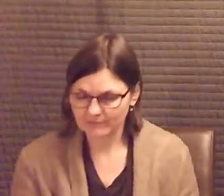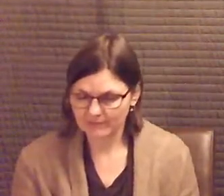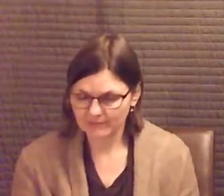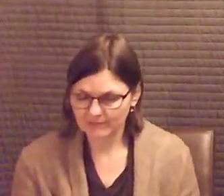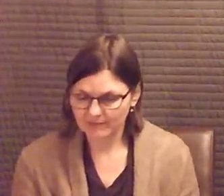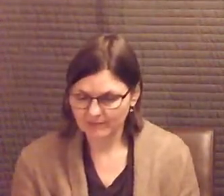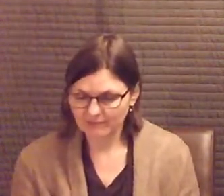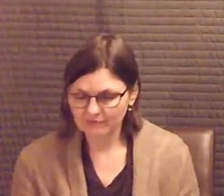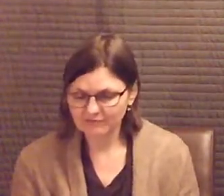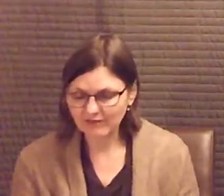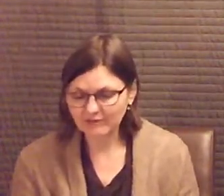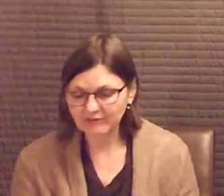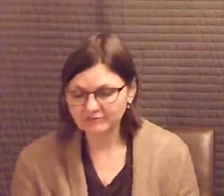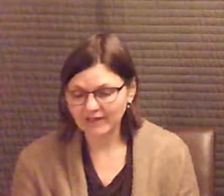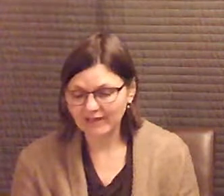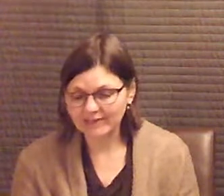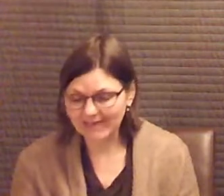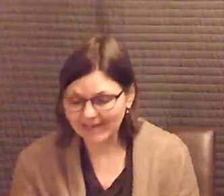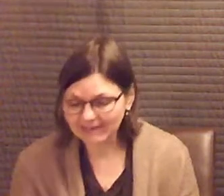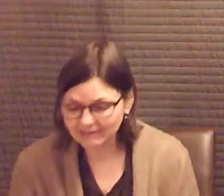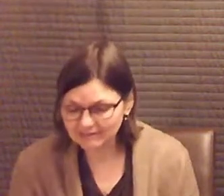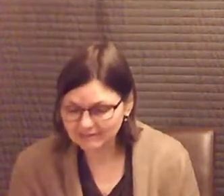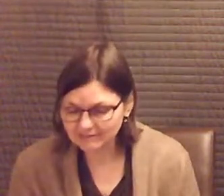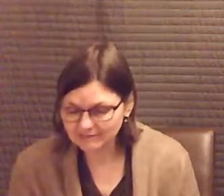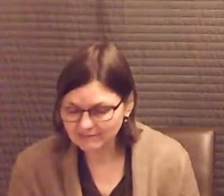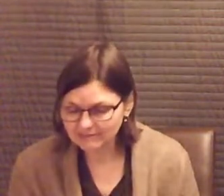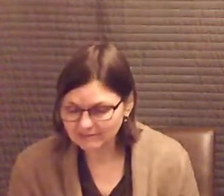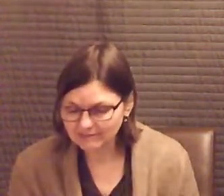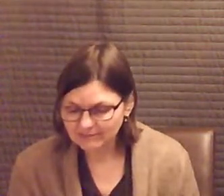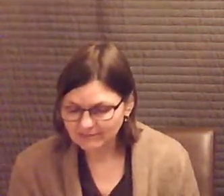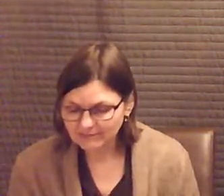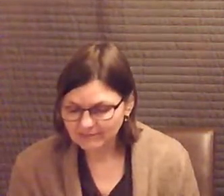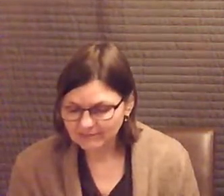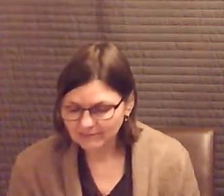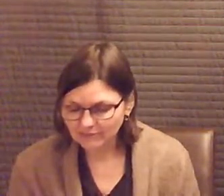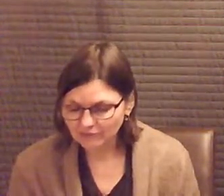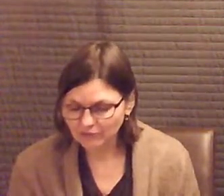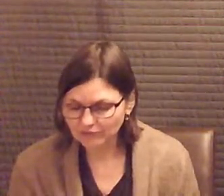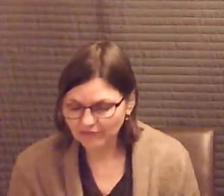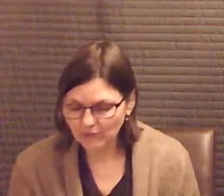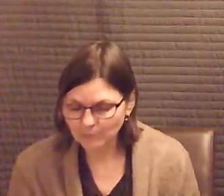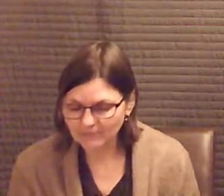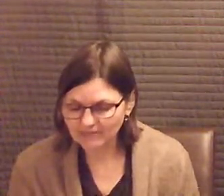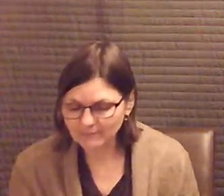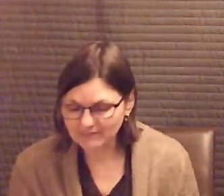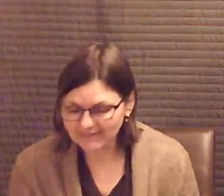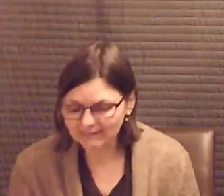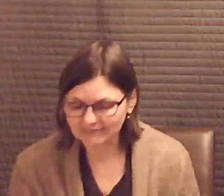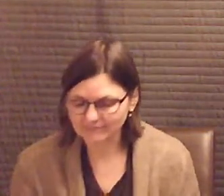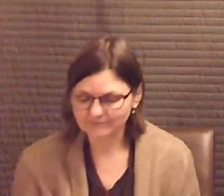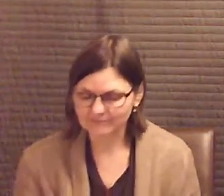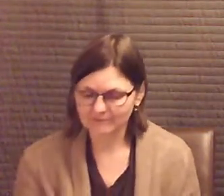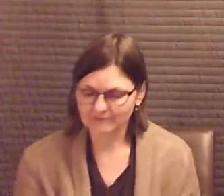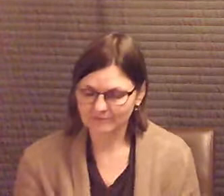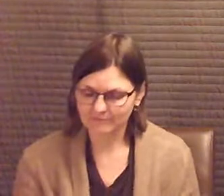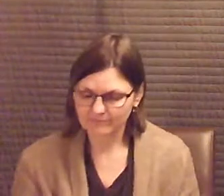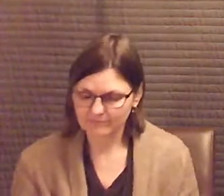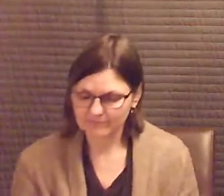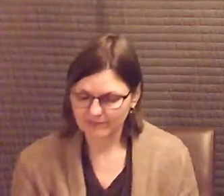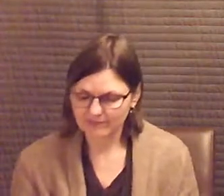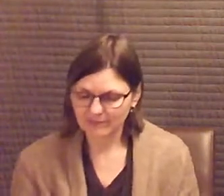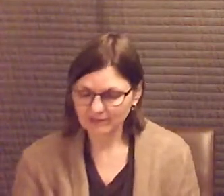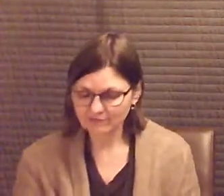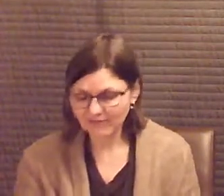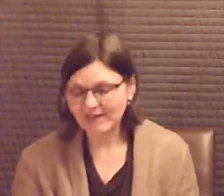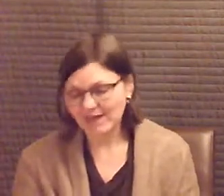voice-over de straat als wij lijden zoals op een video zullen wij ook met hem regeren in voor mij een